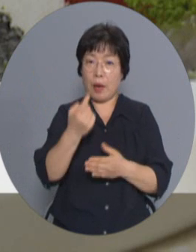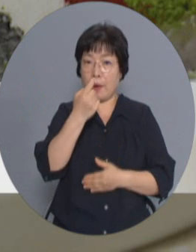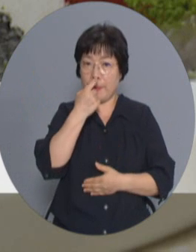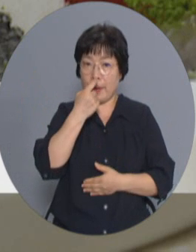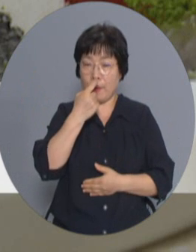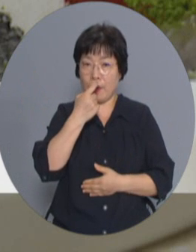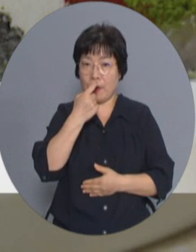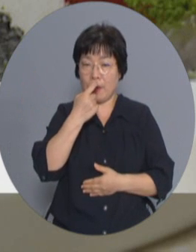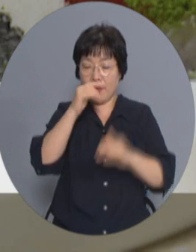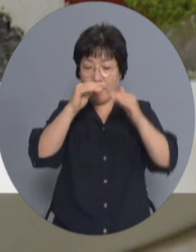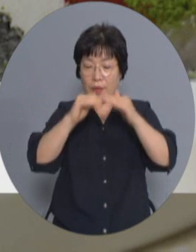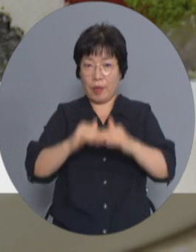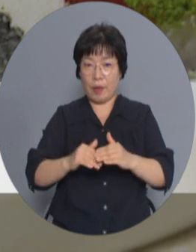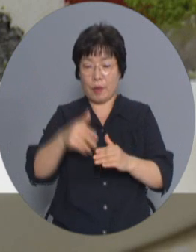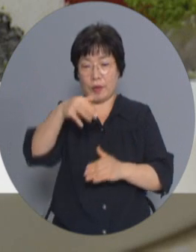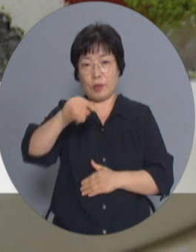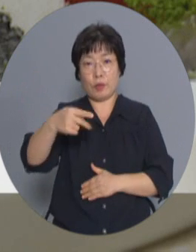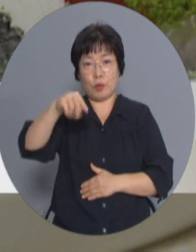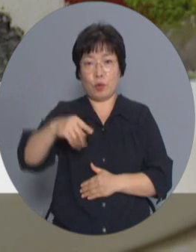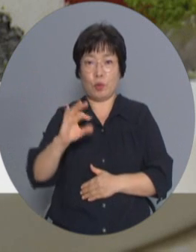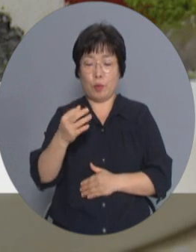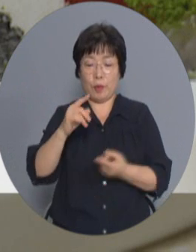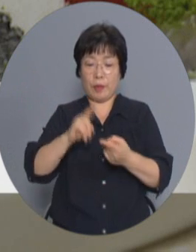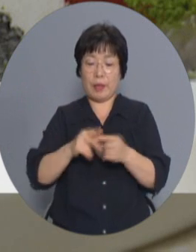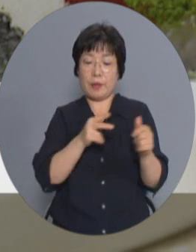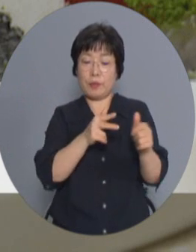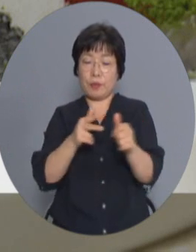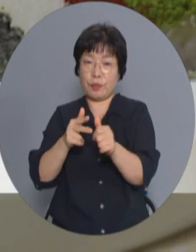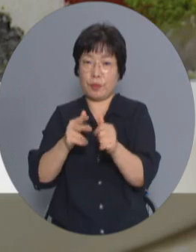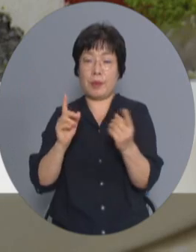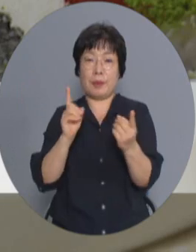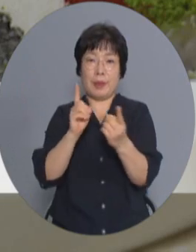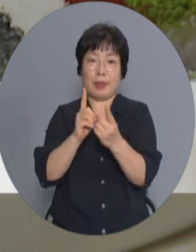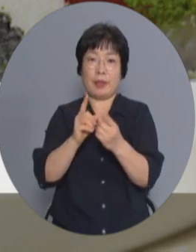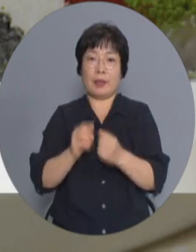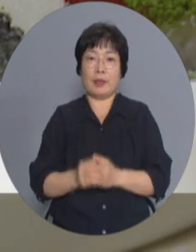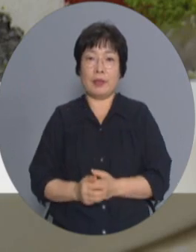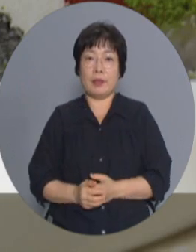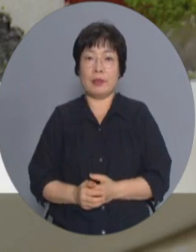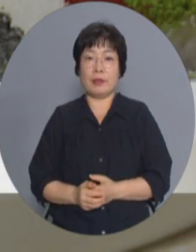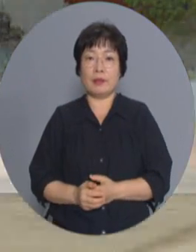배우러 찾아왔다는 천수봉 명인을 서희령 기자가 만나봤습니다.